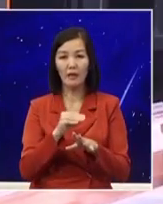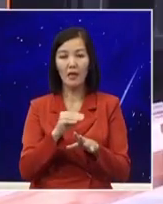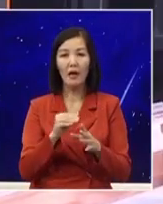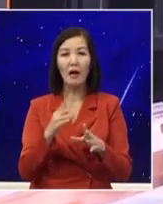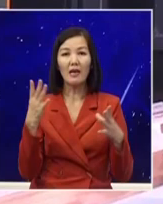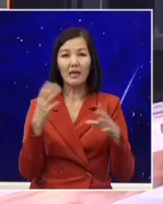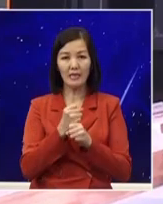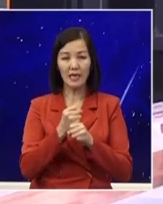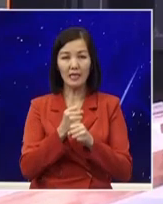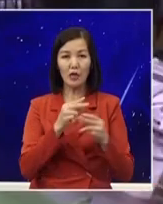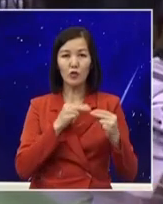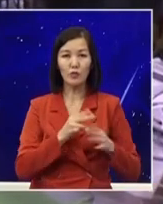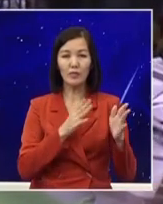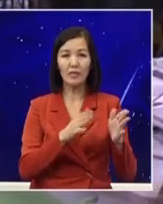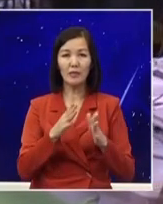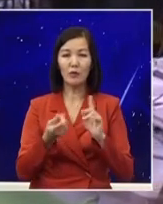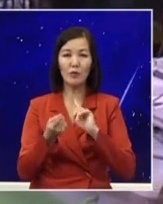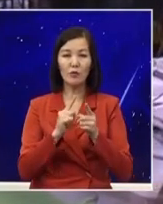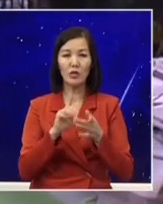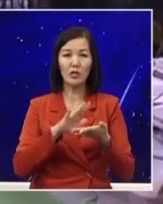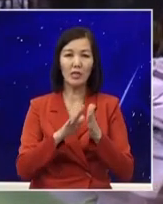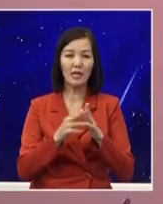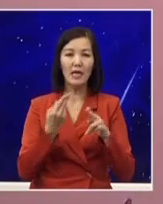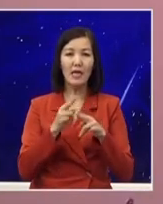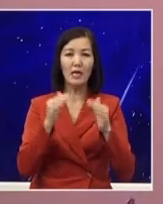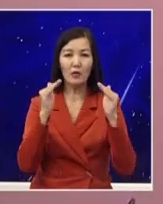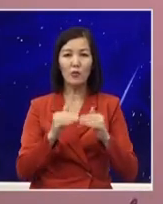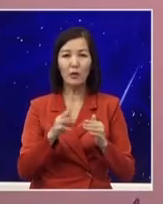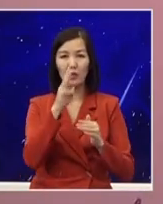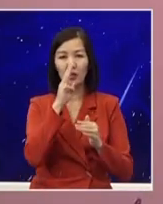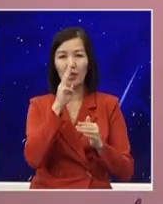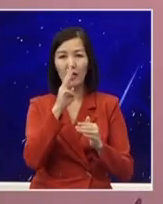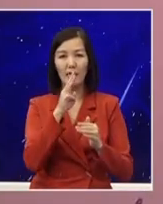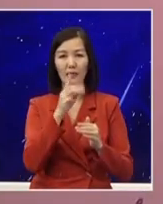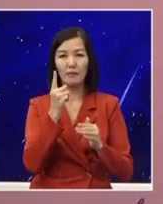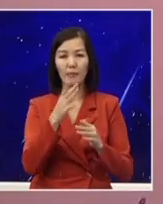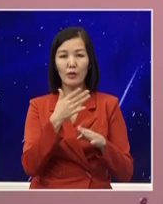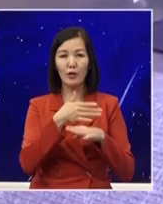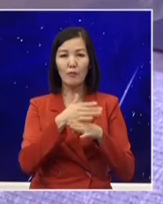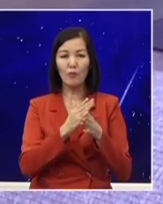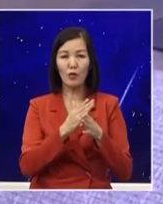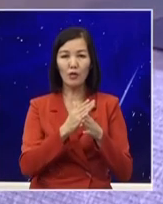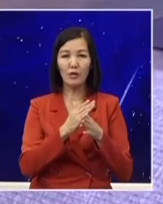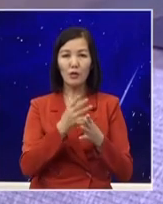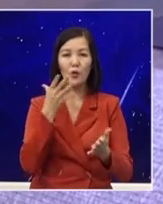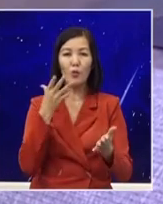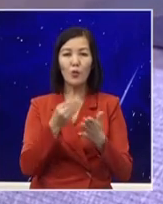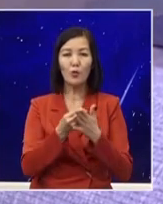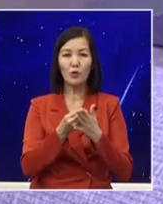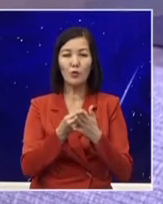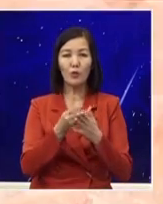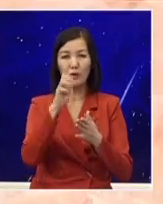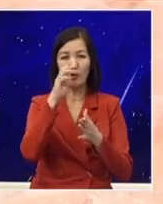алады. Қысқартылған жұмыс режиміне көшкен жағдайда ең төменгі жалақы немесе жалақының бір бөлігін өтеу